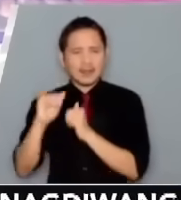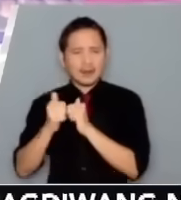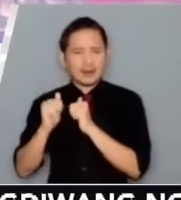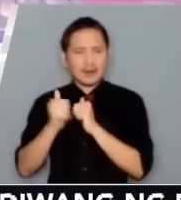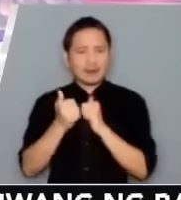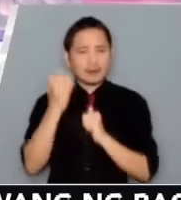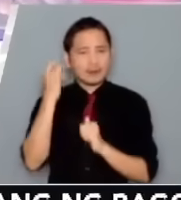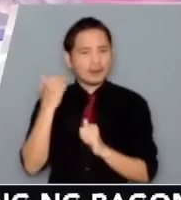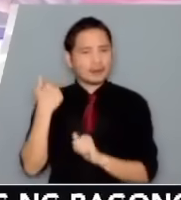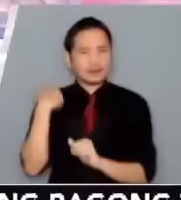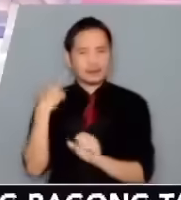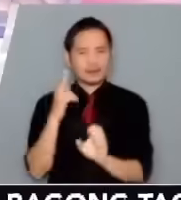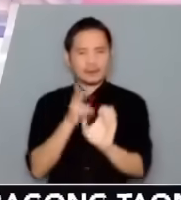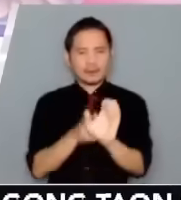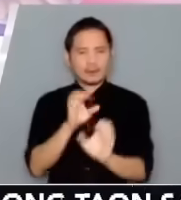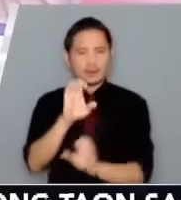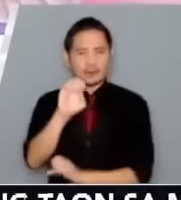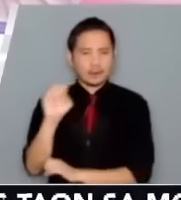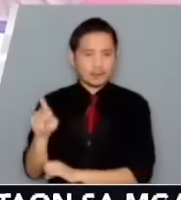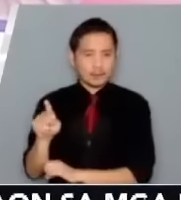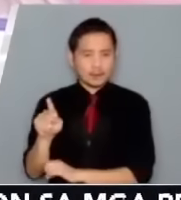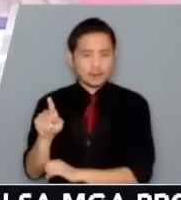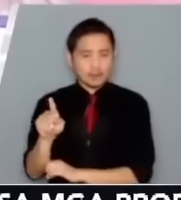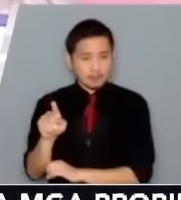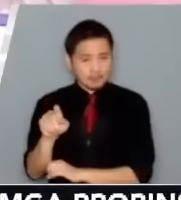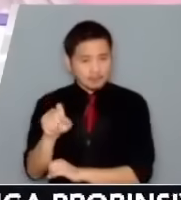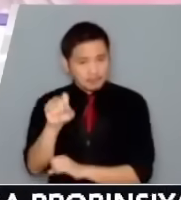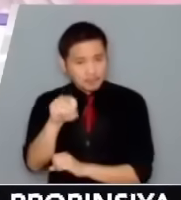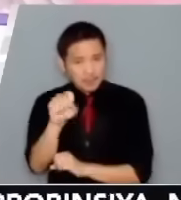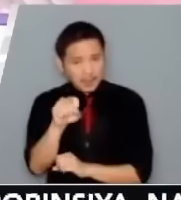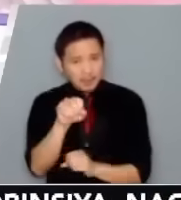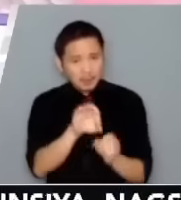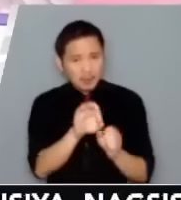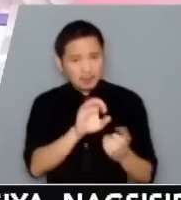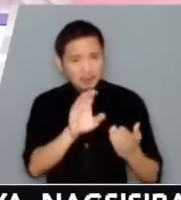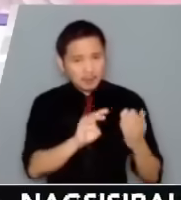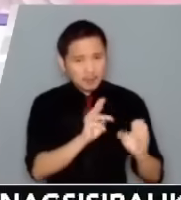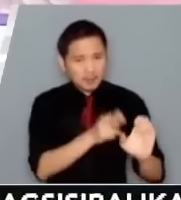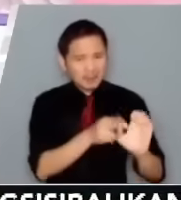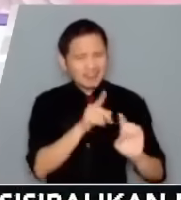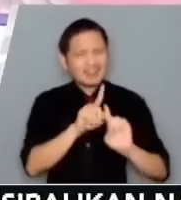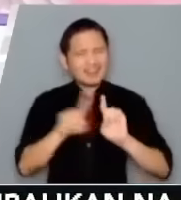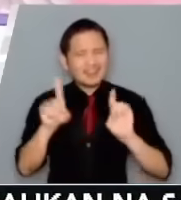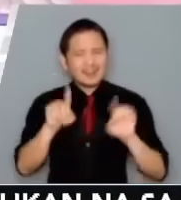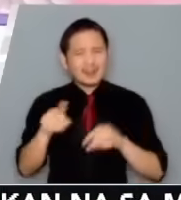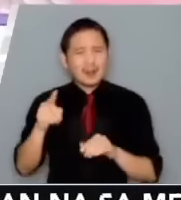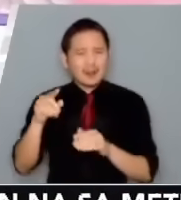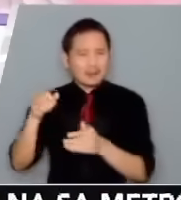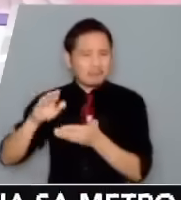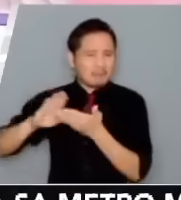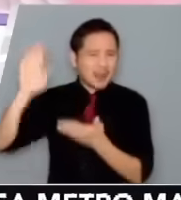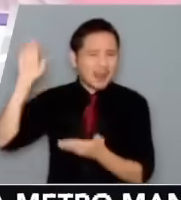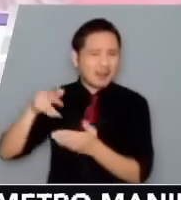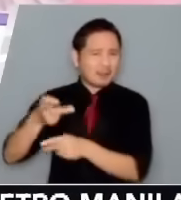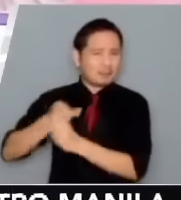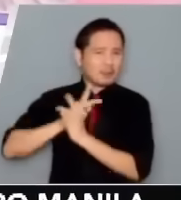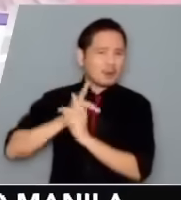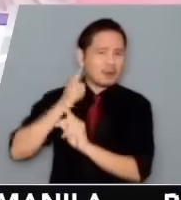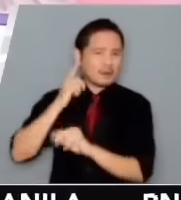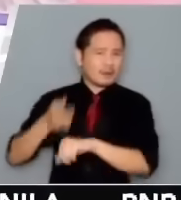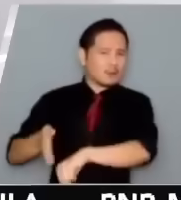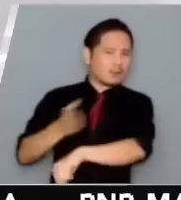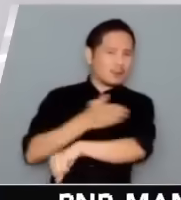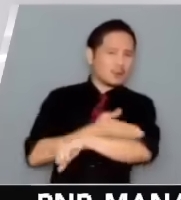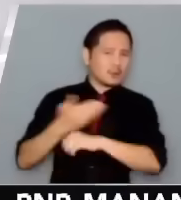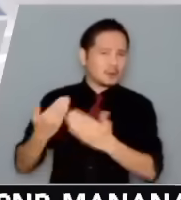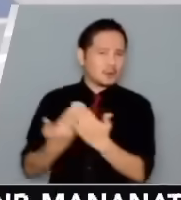man nilang sumali sa program, eh hindi nila kayang bayaran ang napakamahal na modern jeep. Live mula sa Baclaran, may unang balita